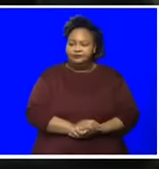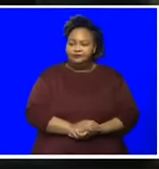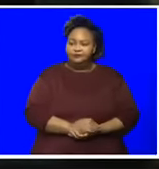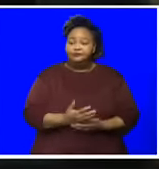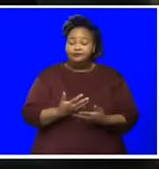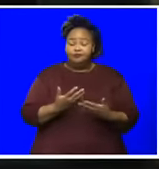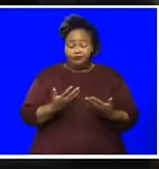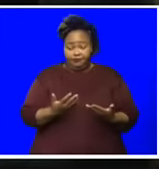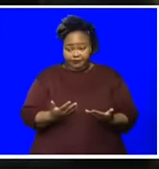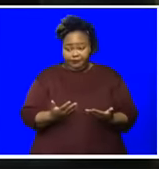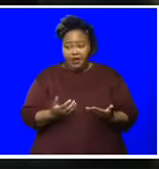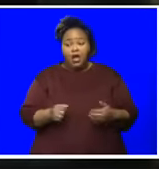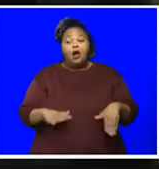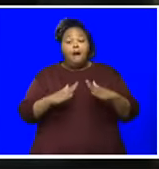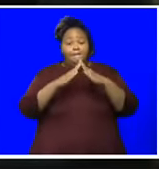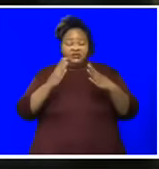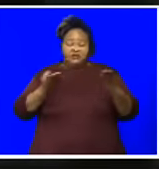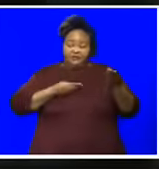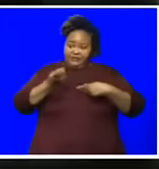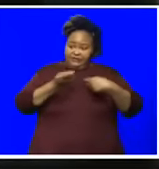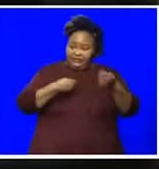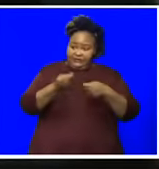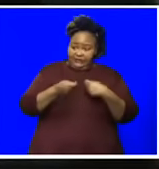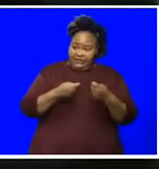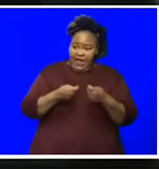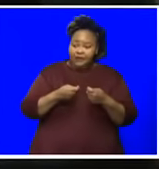exponent nama siwe evasi wabona.